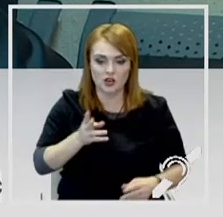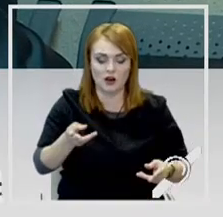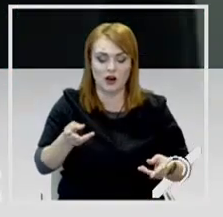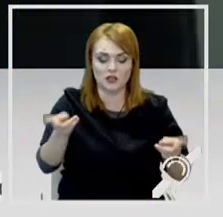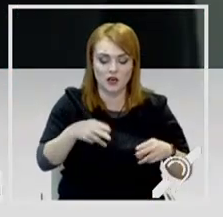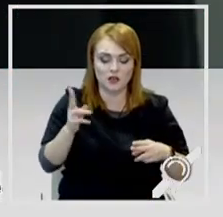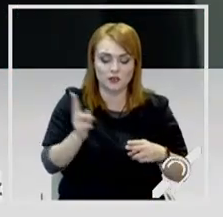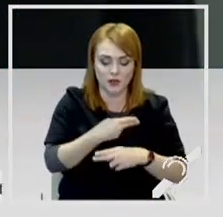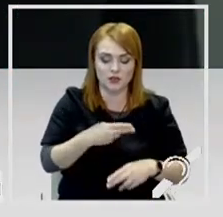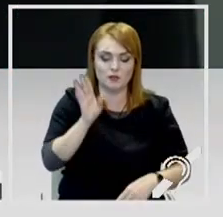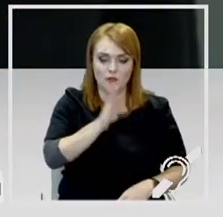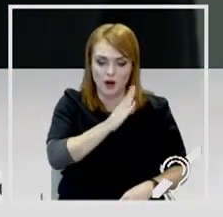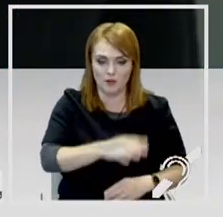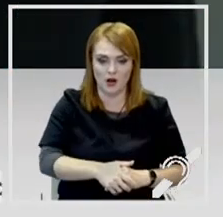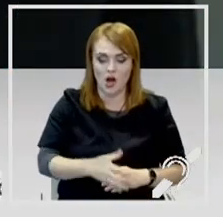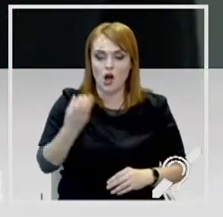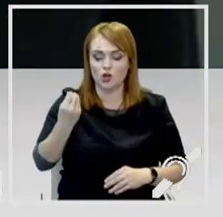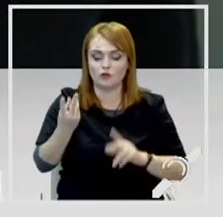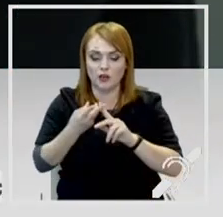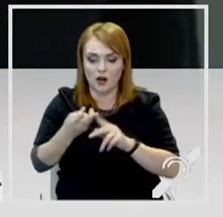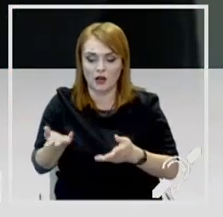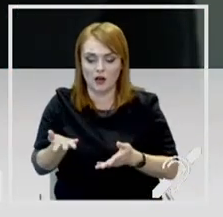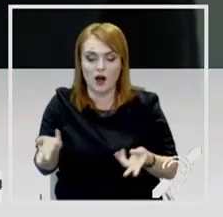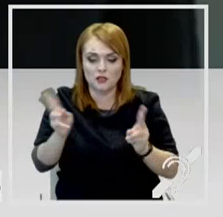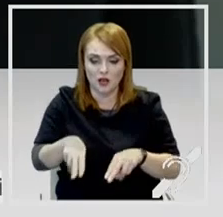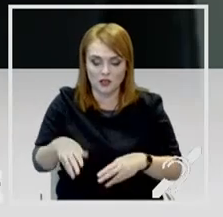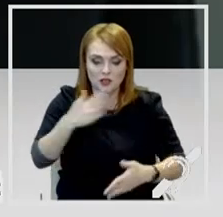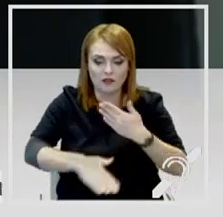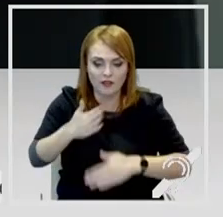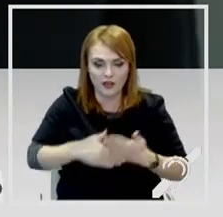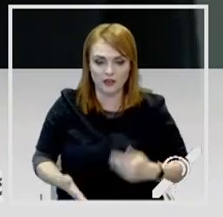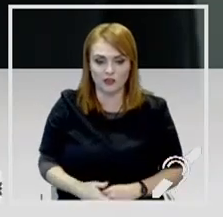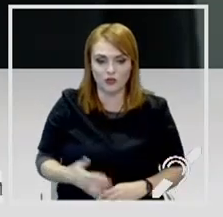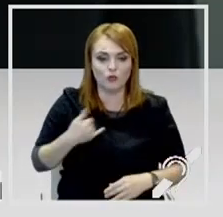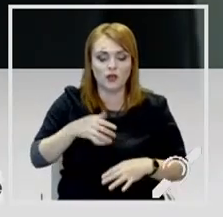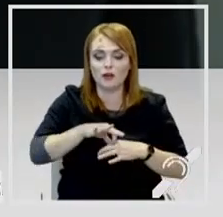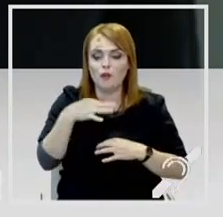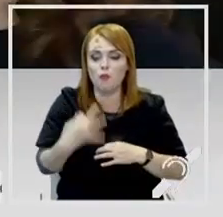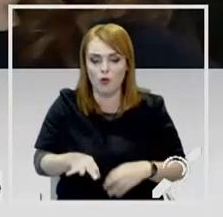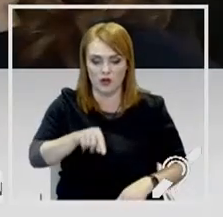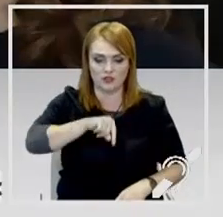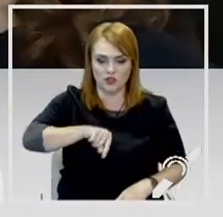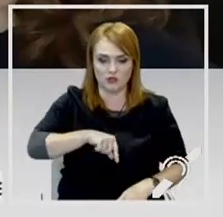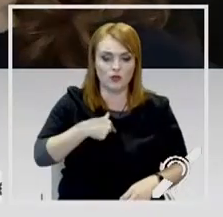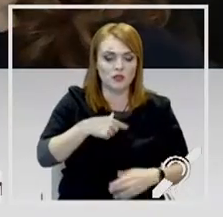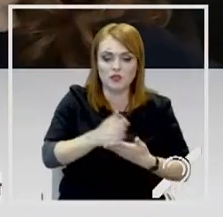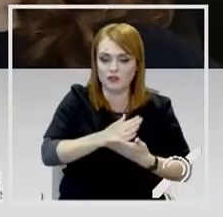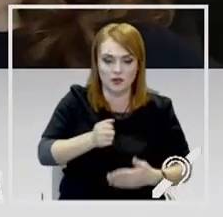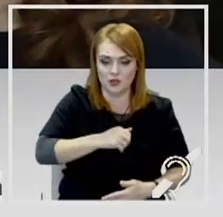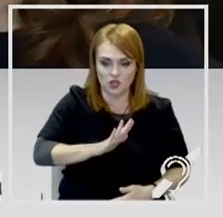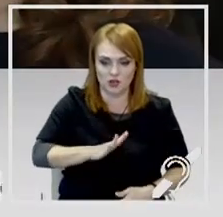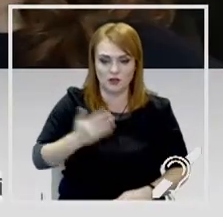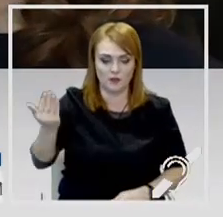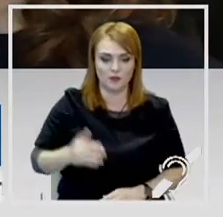altă pedeapsă. În inima mea nici nu am... Eu am atâta durere că eu nici ură față de dânsul n-am. Ne temeam că o